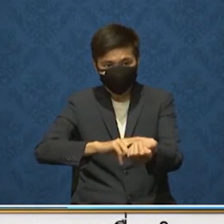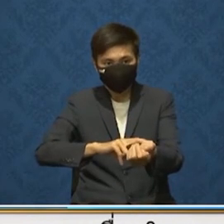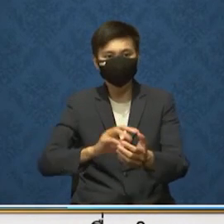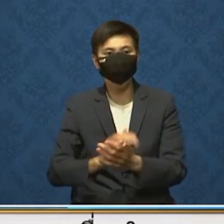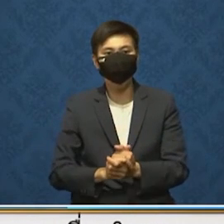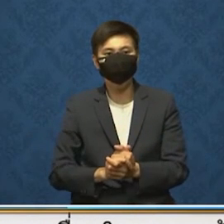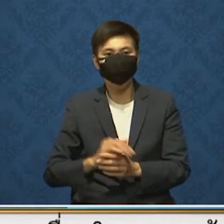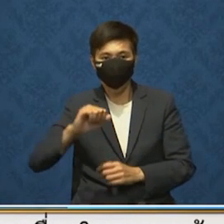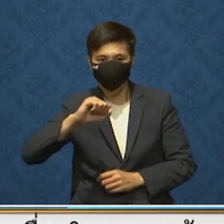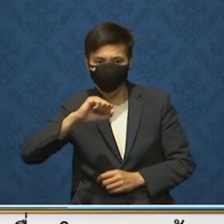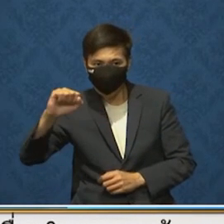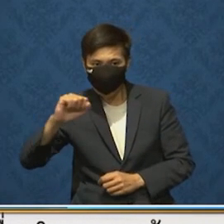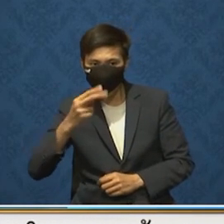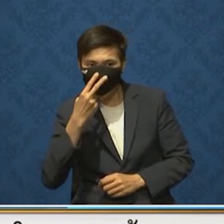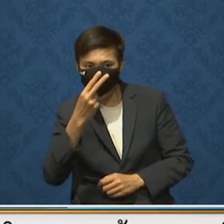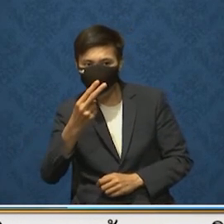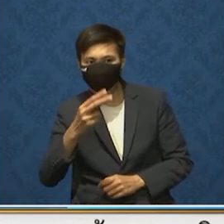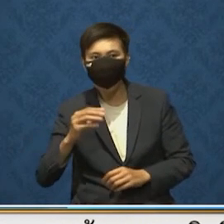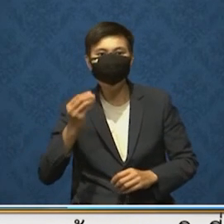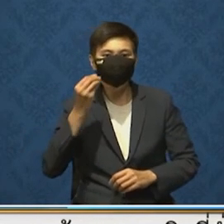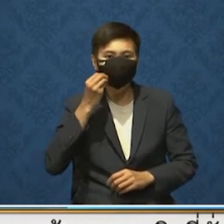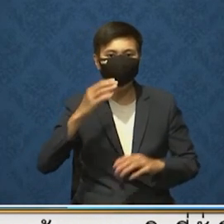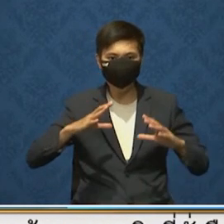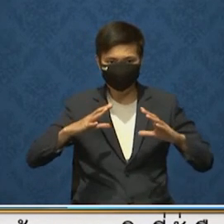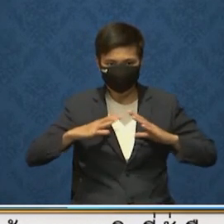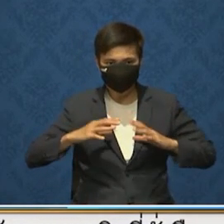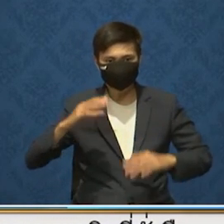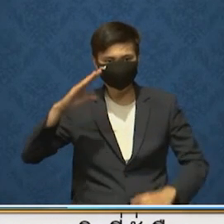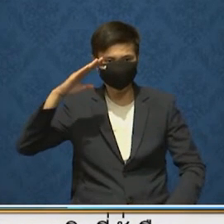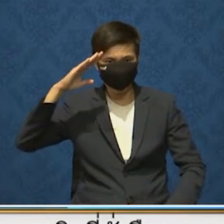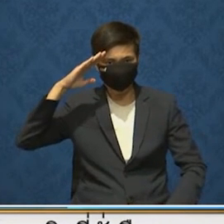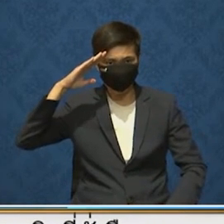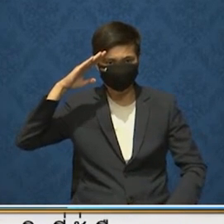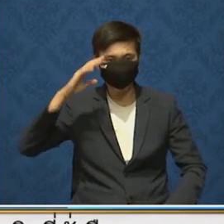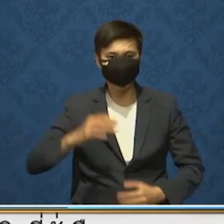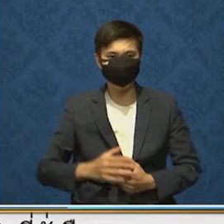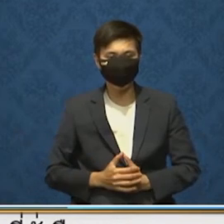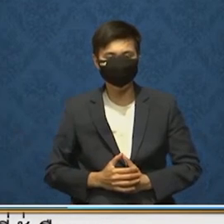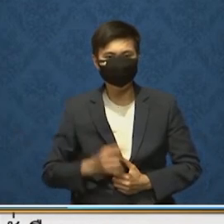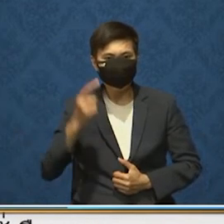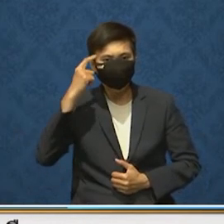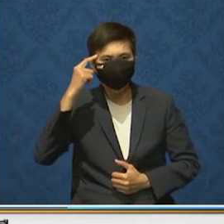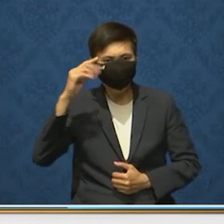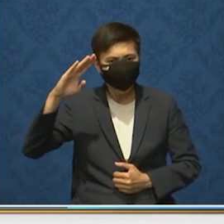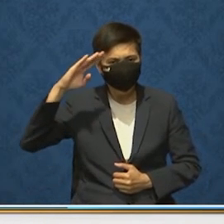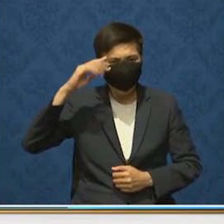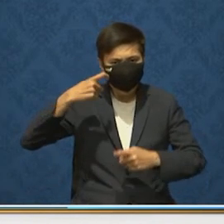านพักตะหารนึวาตะหารจะลำบาก